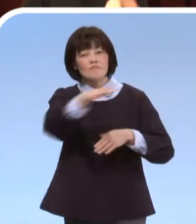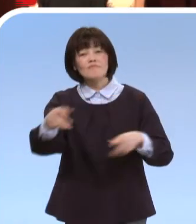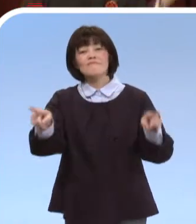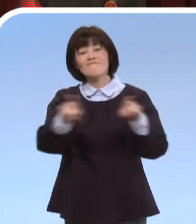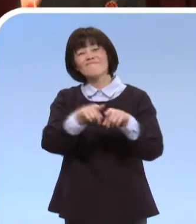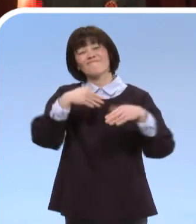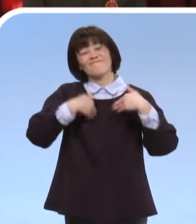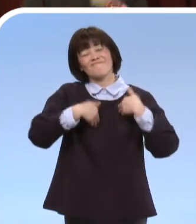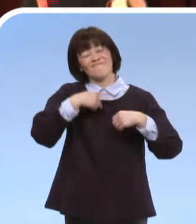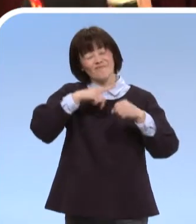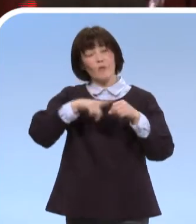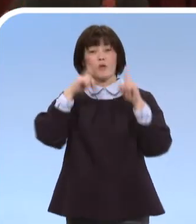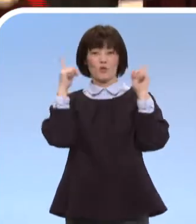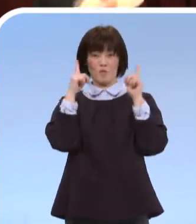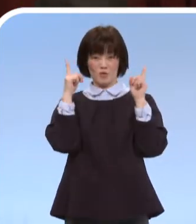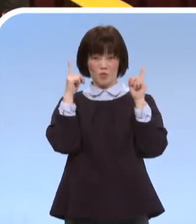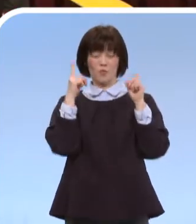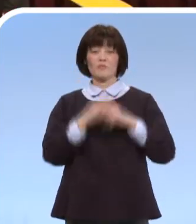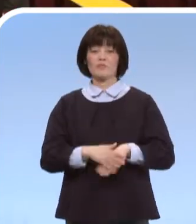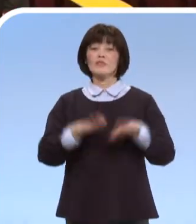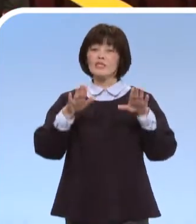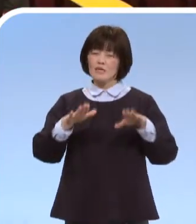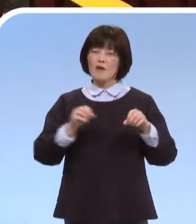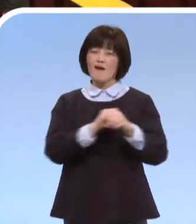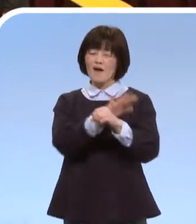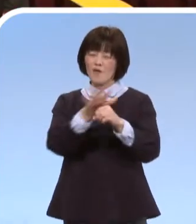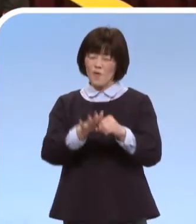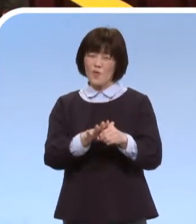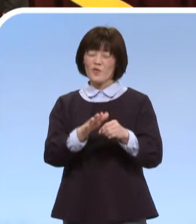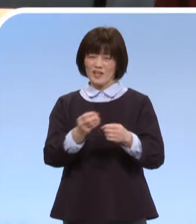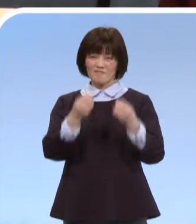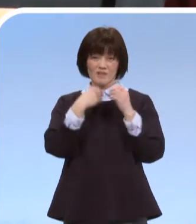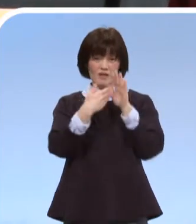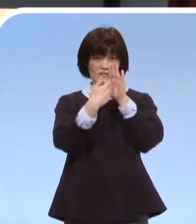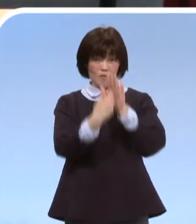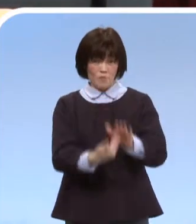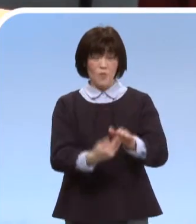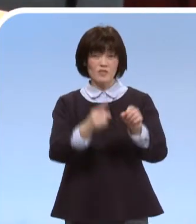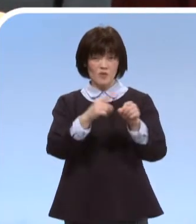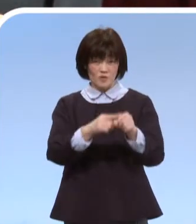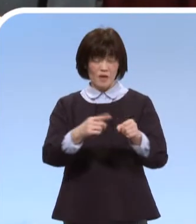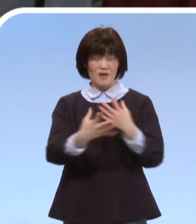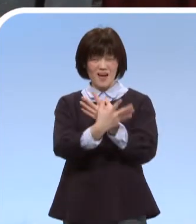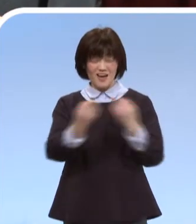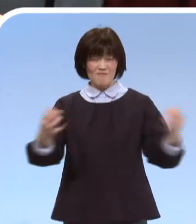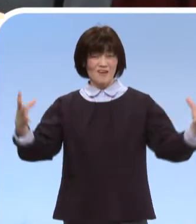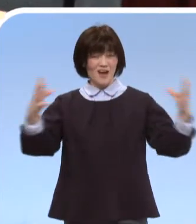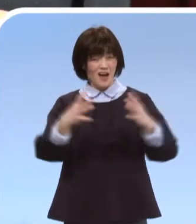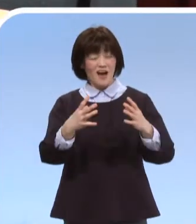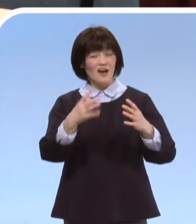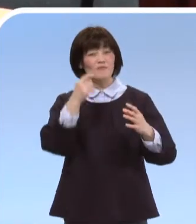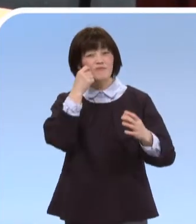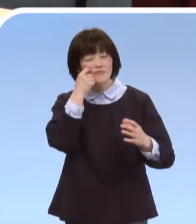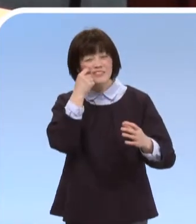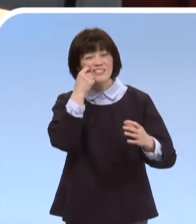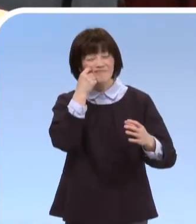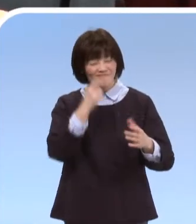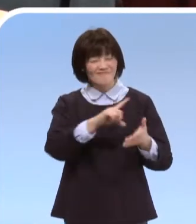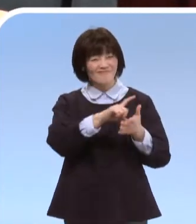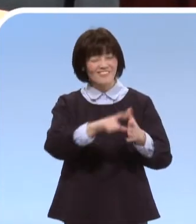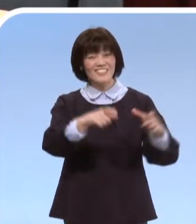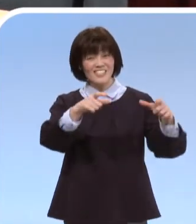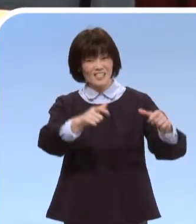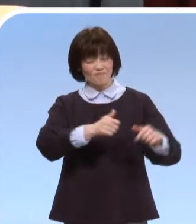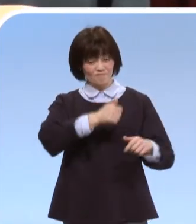が楽しめるイベントなんです。今回はコロナ禍ということもあり、市内3カ所に分けて行っています。